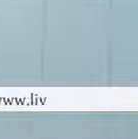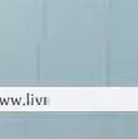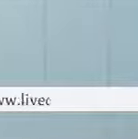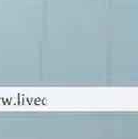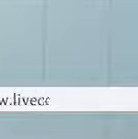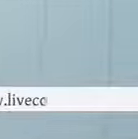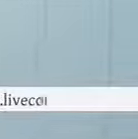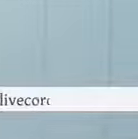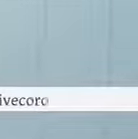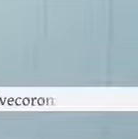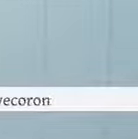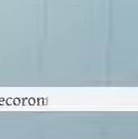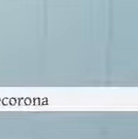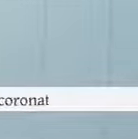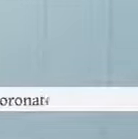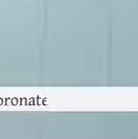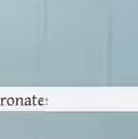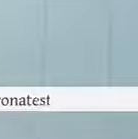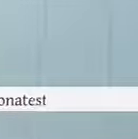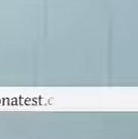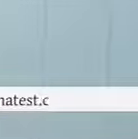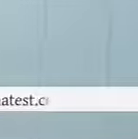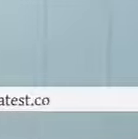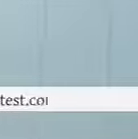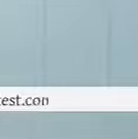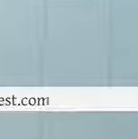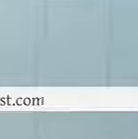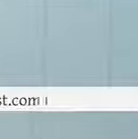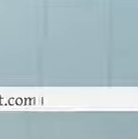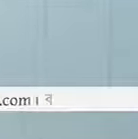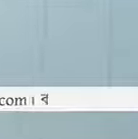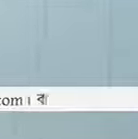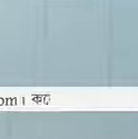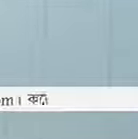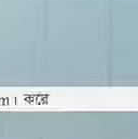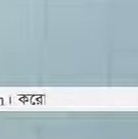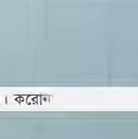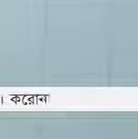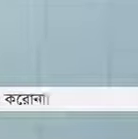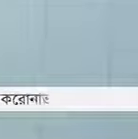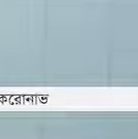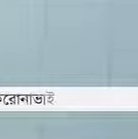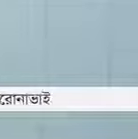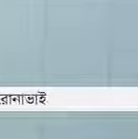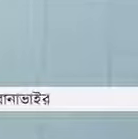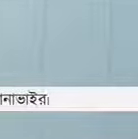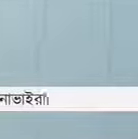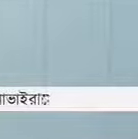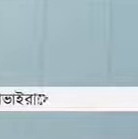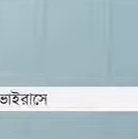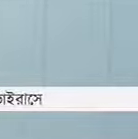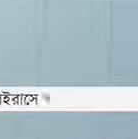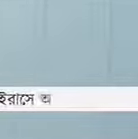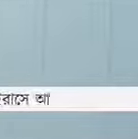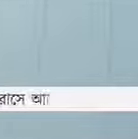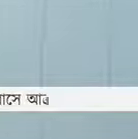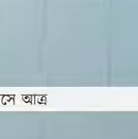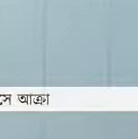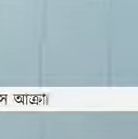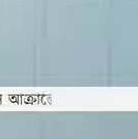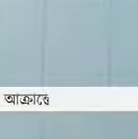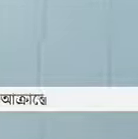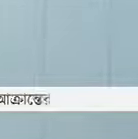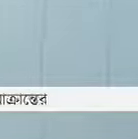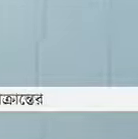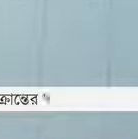হলে পরিধেয় বস্ত্র সাবান পানি দিয়ে আধ ঘন্টা ভিজিয়ে রেখে ধুয়ে ফেলুন। সামান্য জ্বর, কাশি, হাঁচি, সর্দি, গলা ব্যথা, শ্বাসকষ্ট